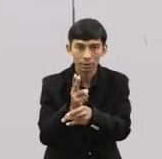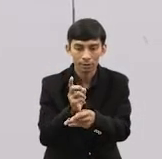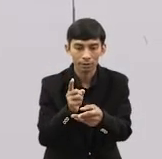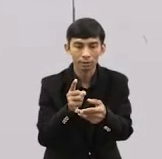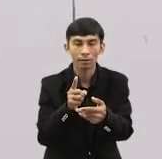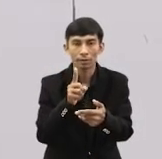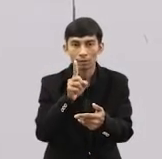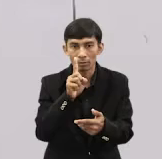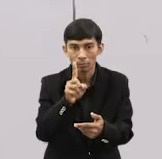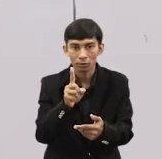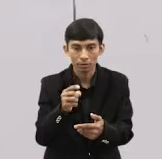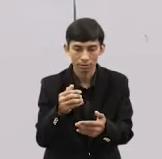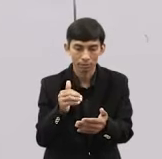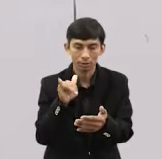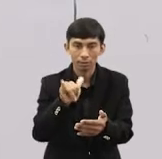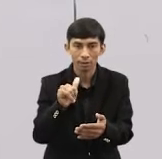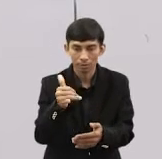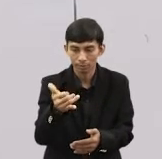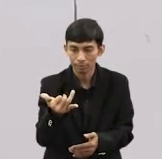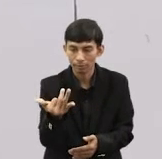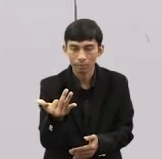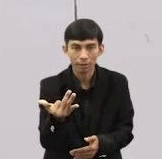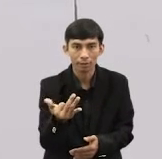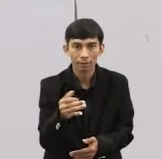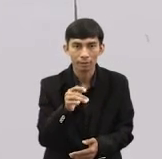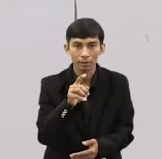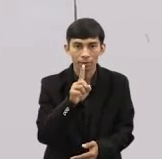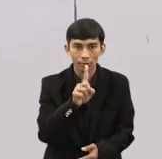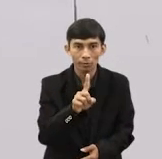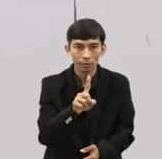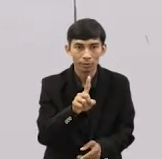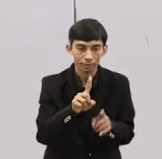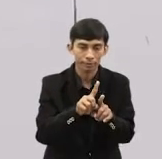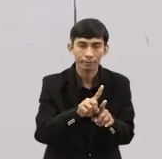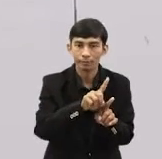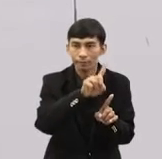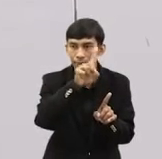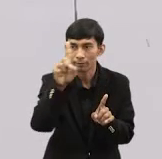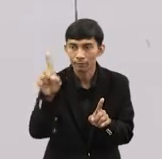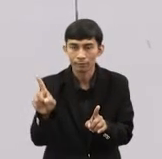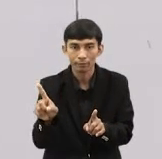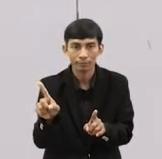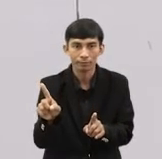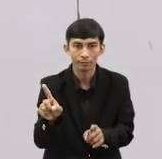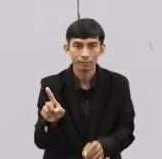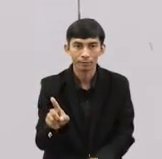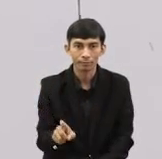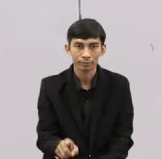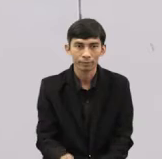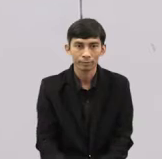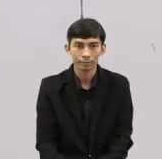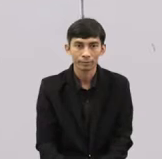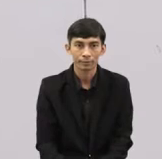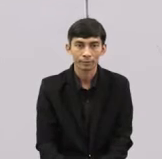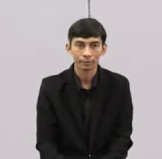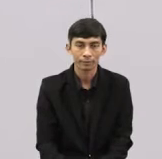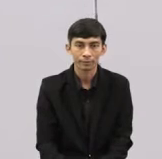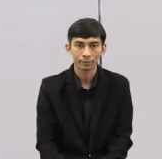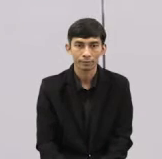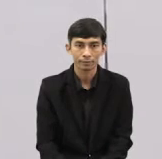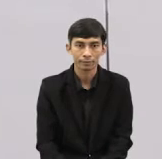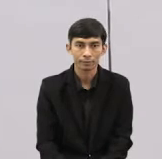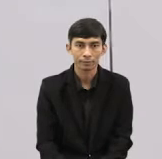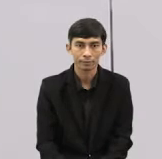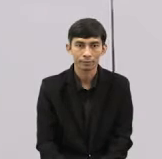bầy chà chẳng muối nơi bê đai chồ một tung thị đọp muối tung rỉ